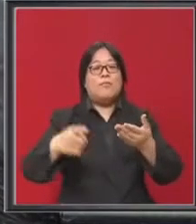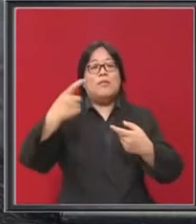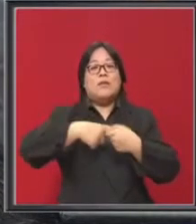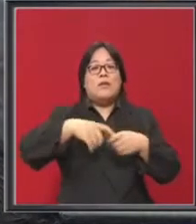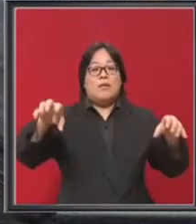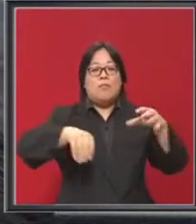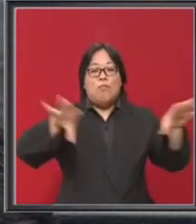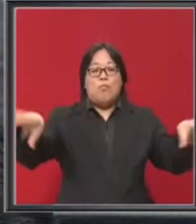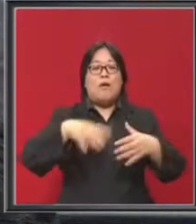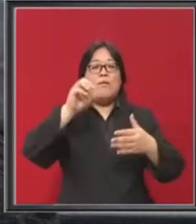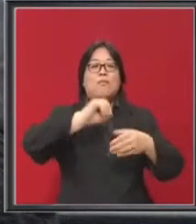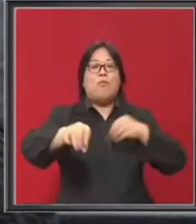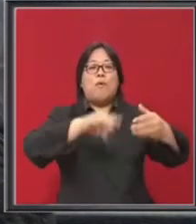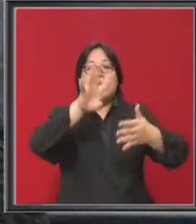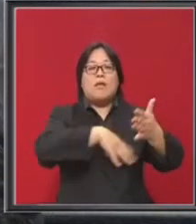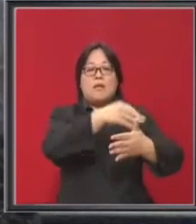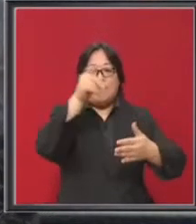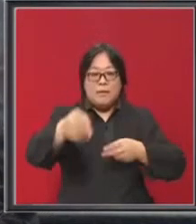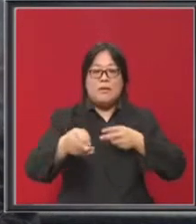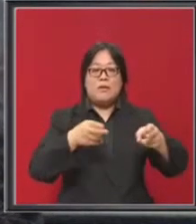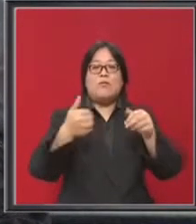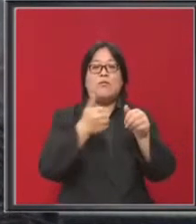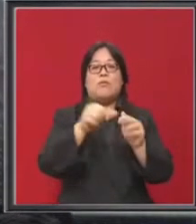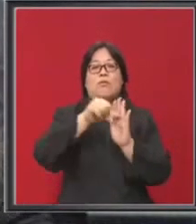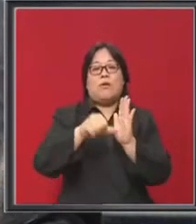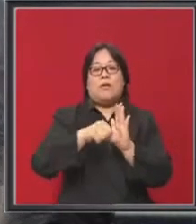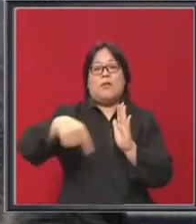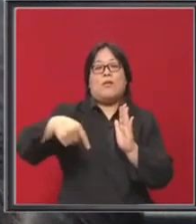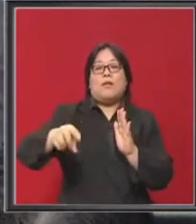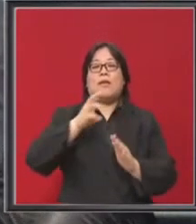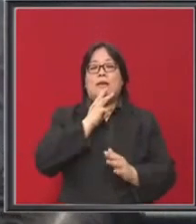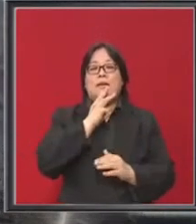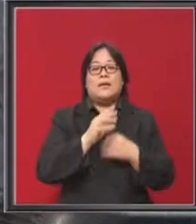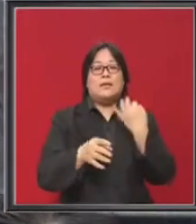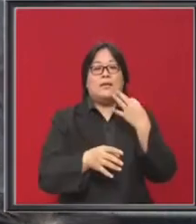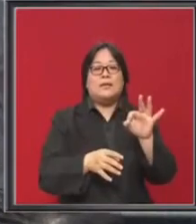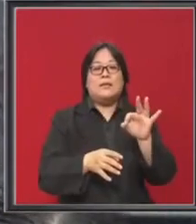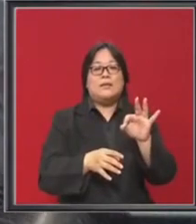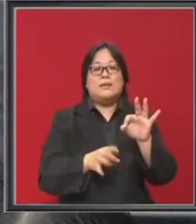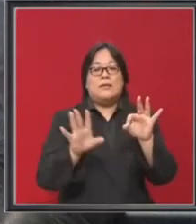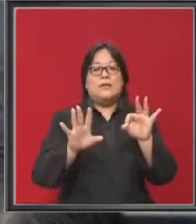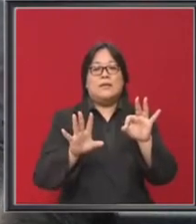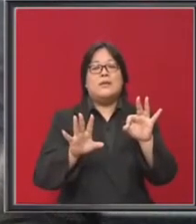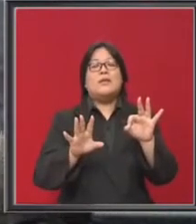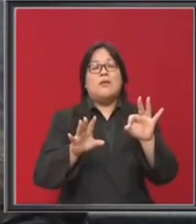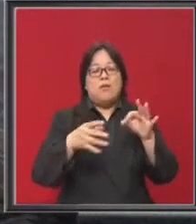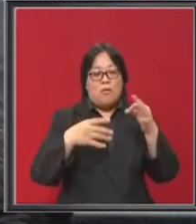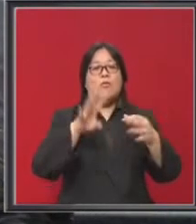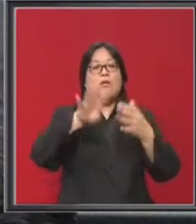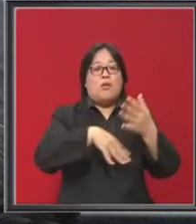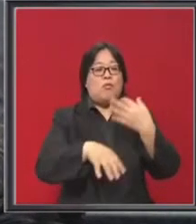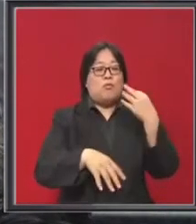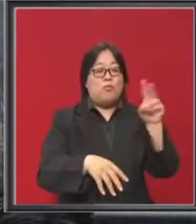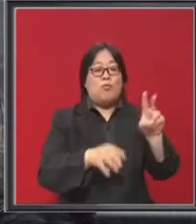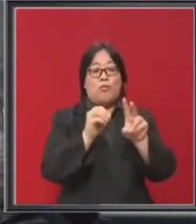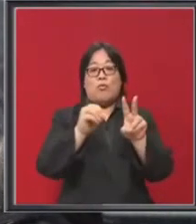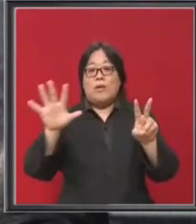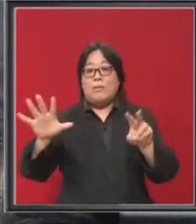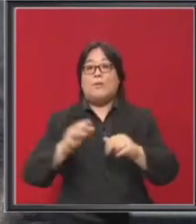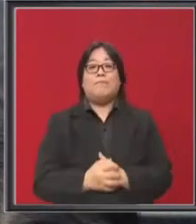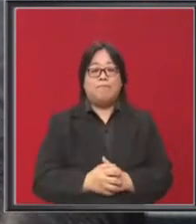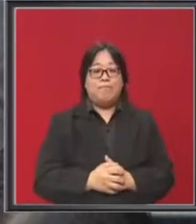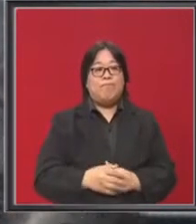buangan terjadwalkan dan perlu diurus mendukung peraturan quality alam sekeliling Sambas Tak buang kerja 2205